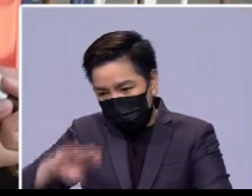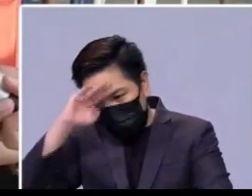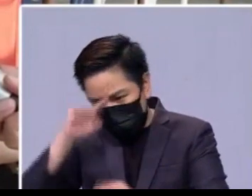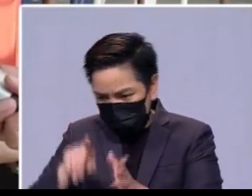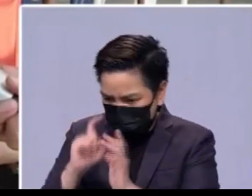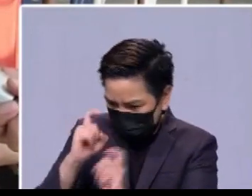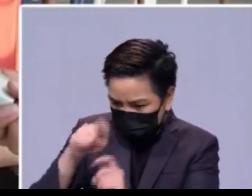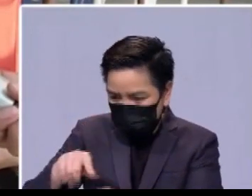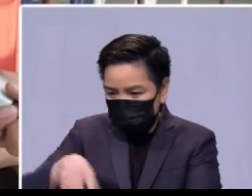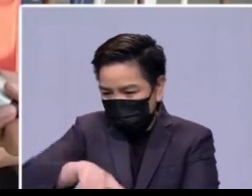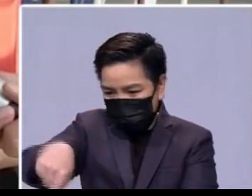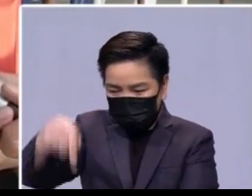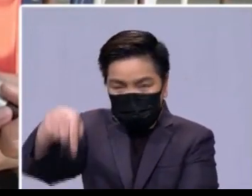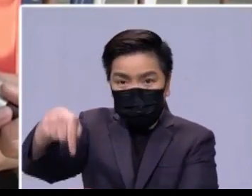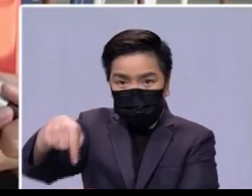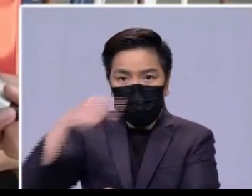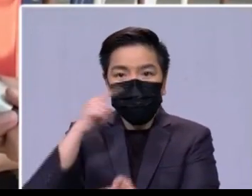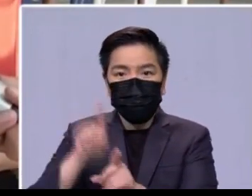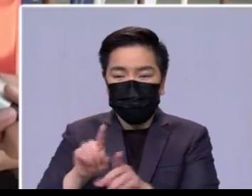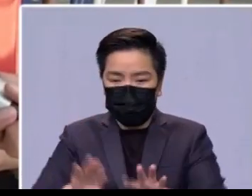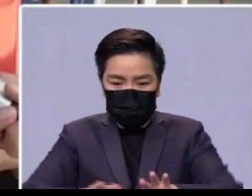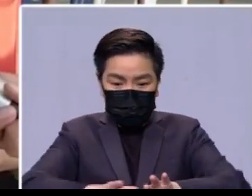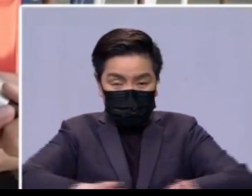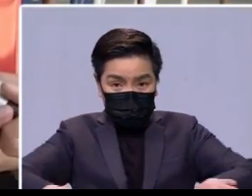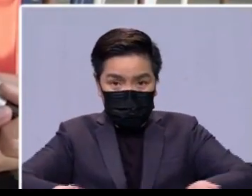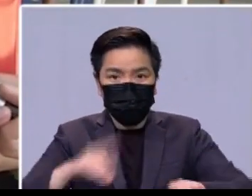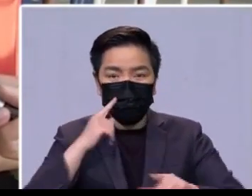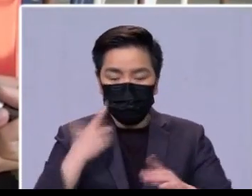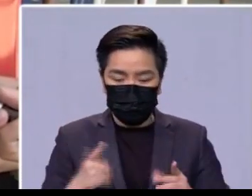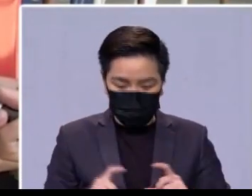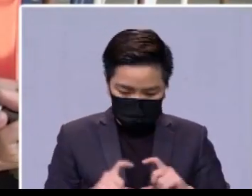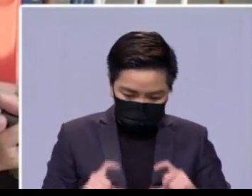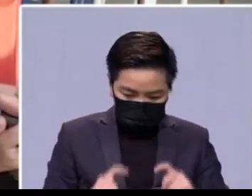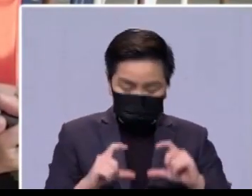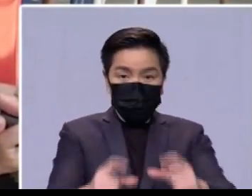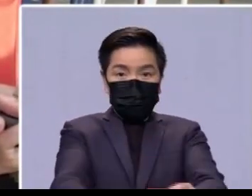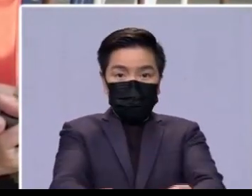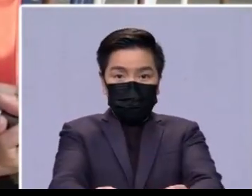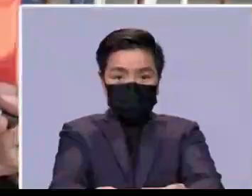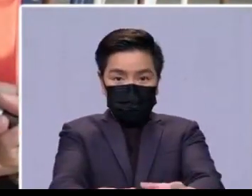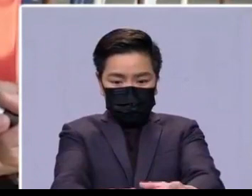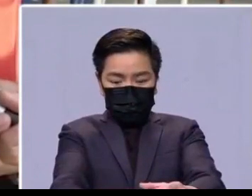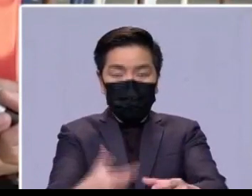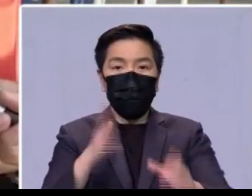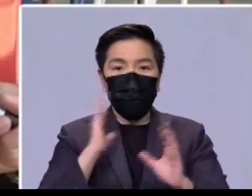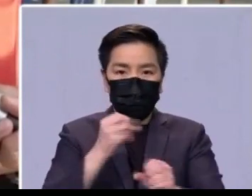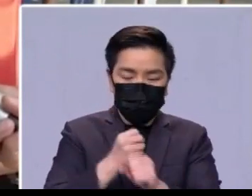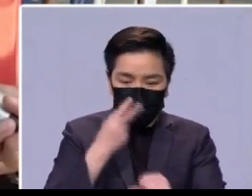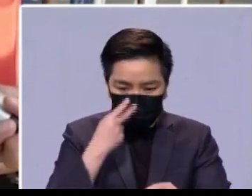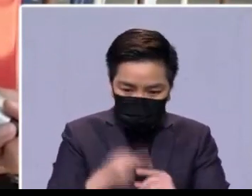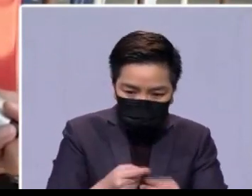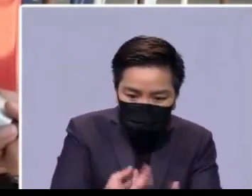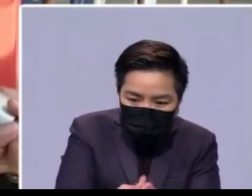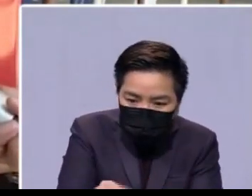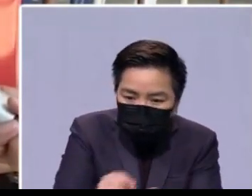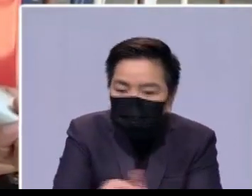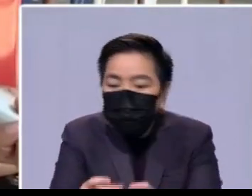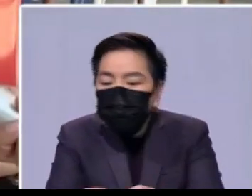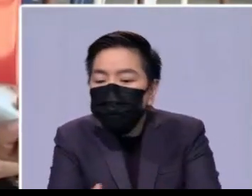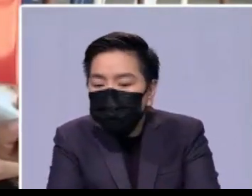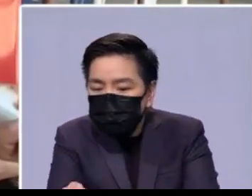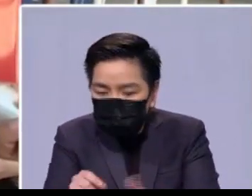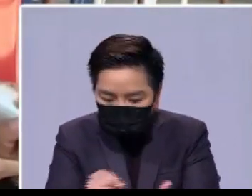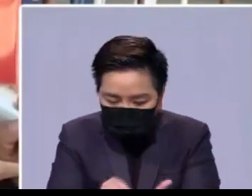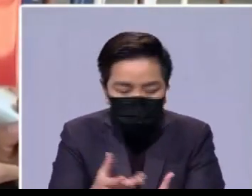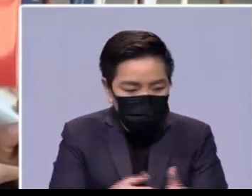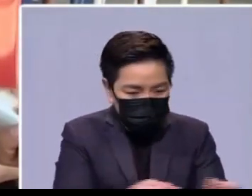ราก็จะให้เขาเนี่ยได้มาดำเนินการนะครับโชว์บัตรเลือกตั้งนะครับแล้วทางเจ้าที่เนี่ยจะเข้ามาดำเนินการจดหมายเลขต่างๆให้แล้วก็เอ